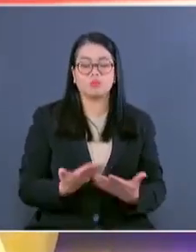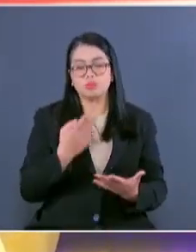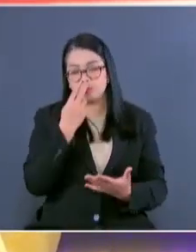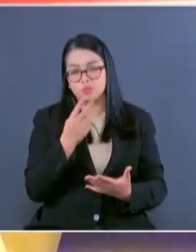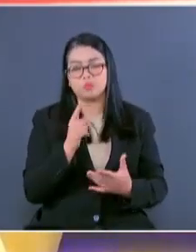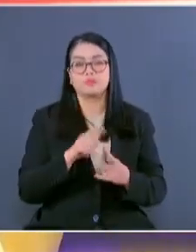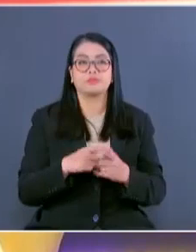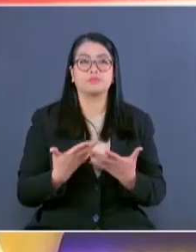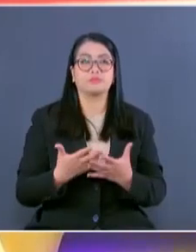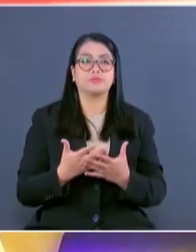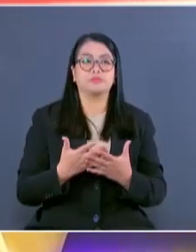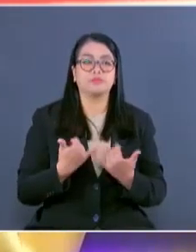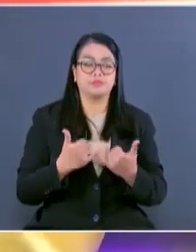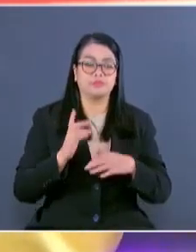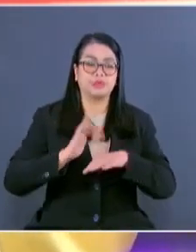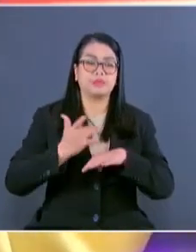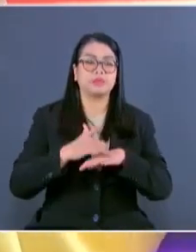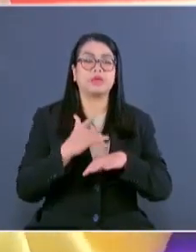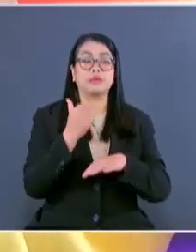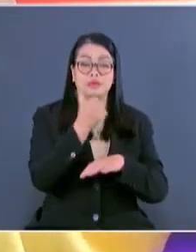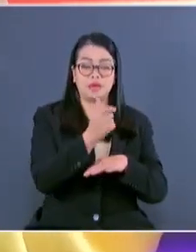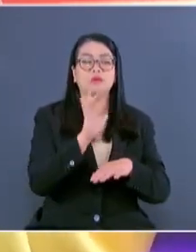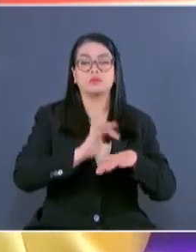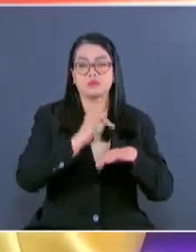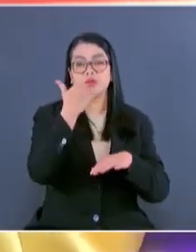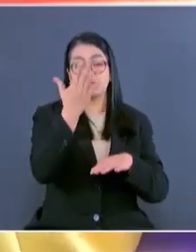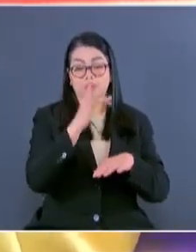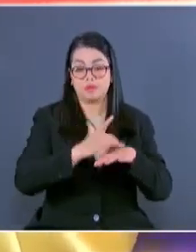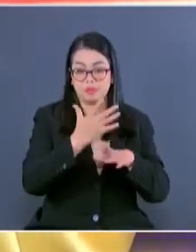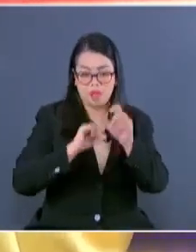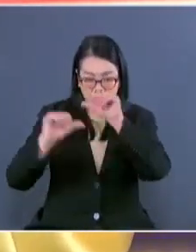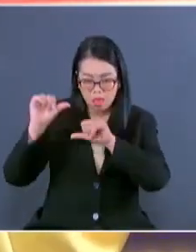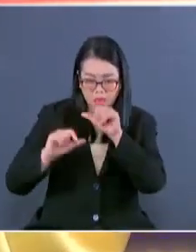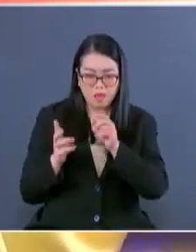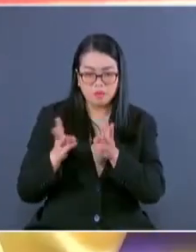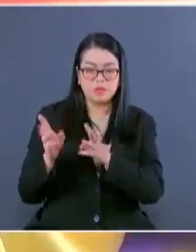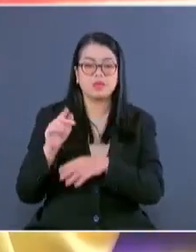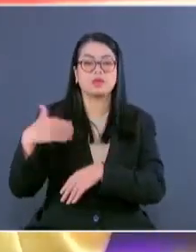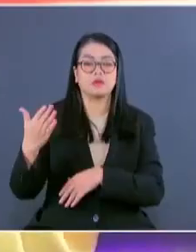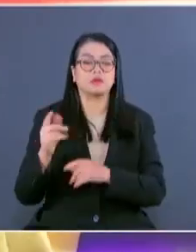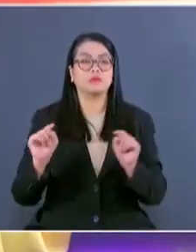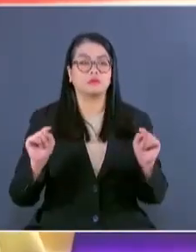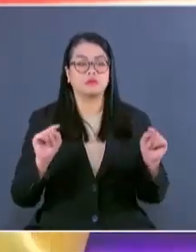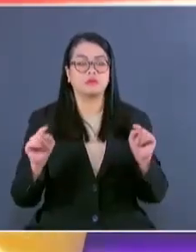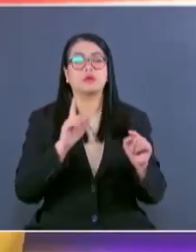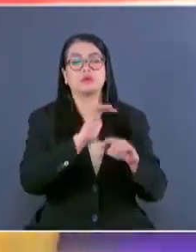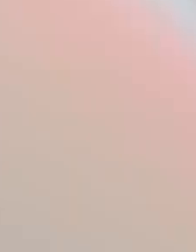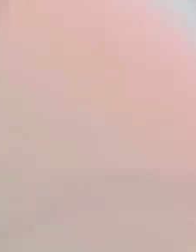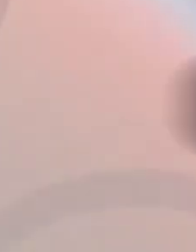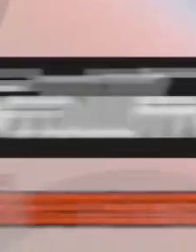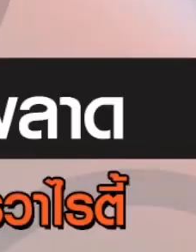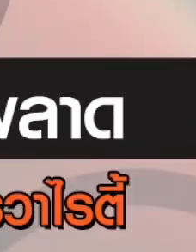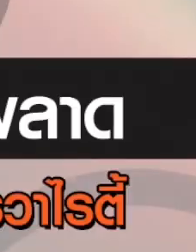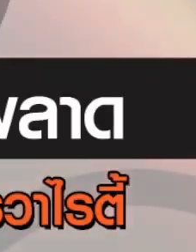งเนี้ยคือเราก็ยังแบบ ถ้ายังไม่มาก็เราก็ทำเต็มที่ทำงานไป แต่เราก็ยังอาศัยแบบวิธีธรรมชาติไปอยู่อะไรเงี้ยค่ะที่อันคิดกับพี่